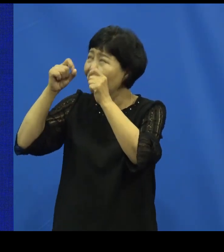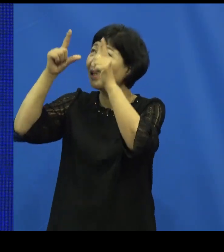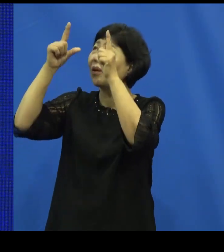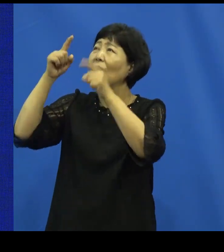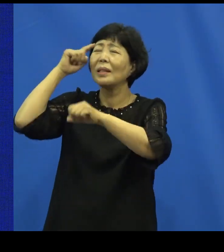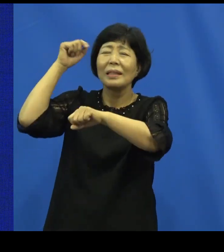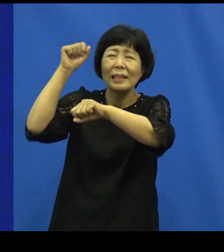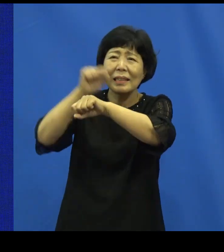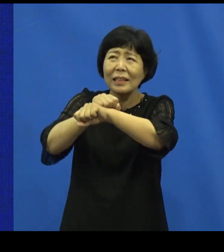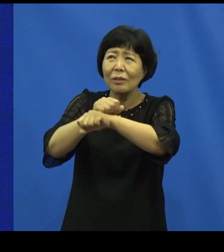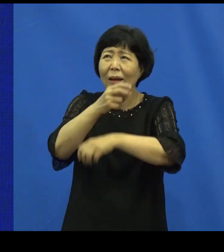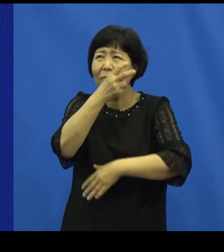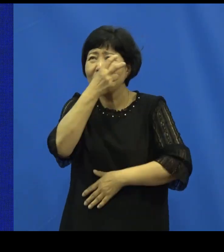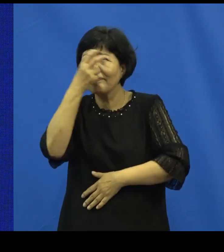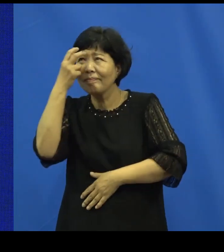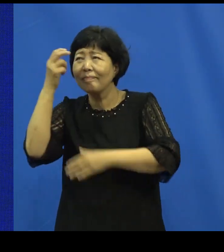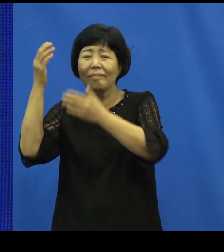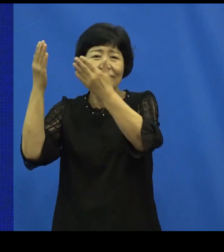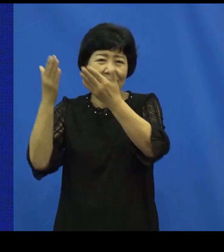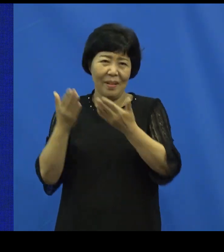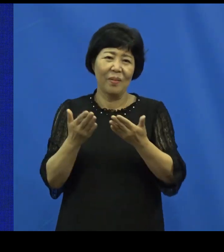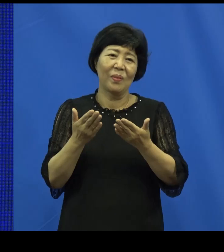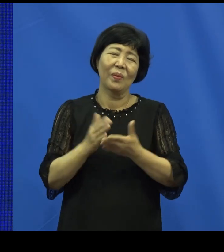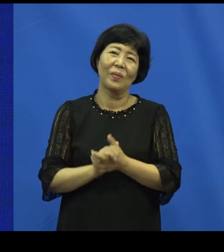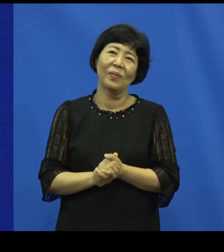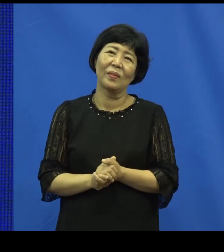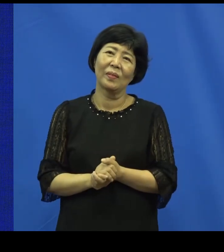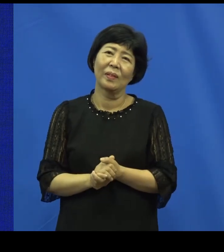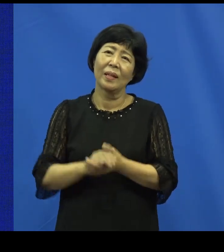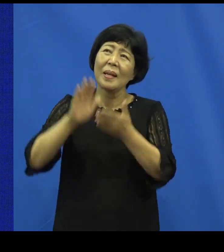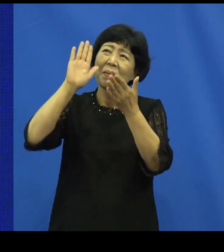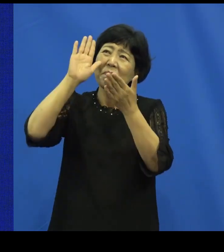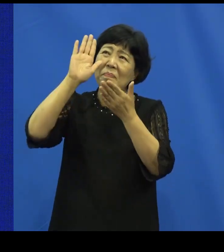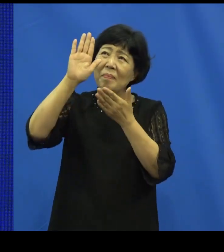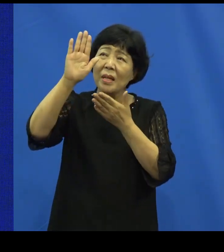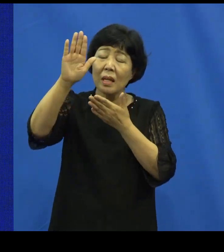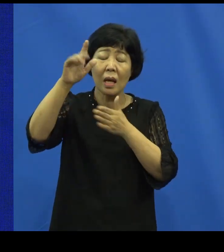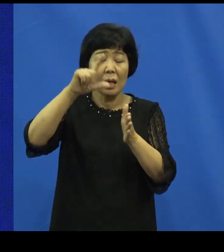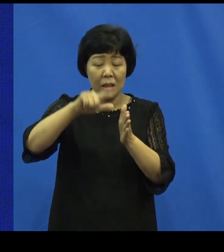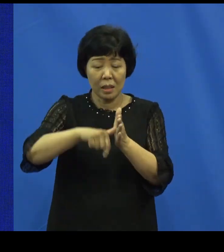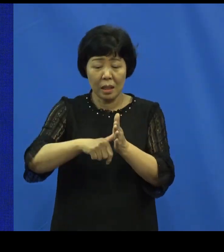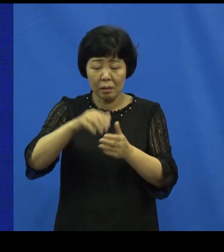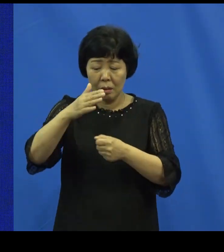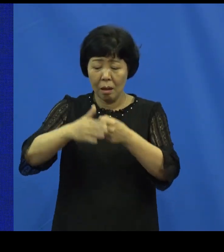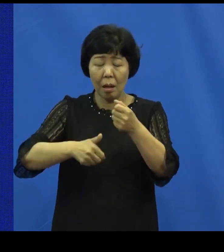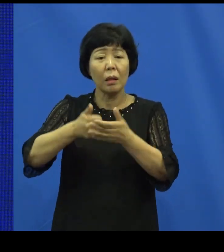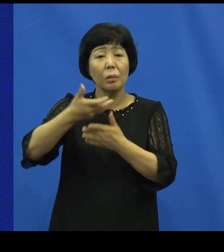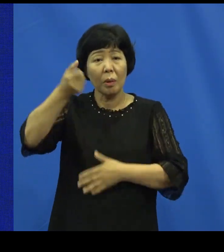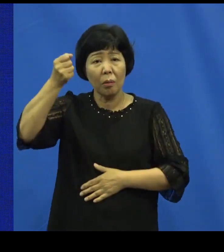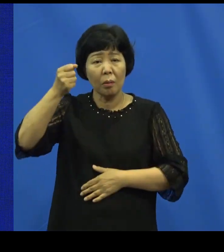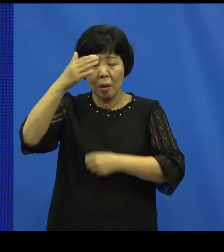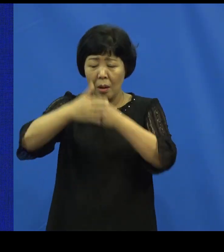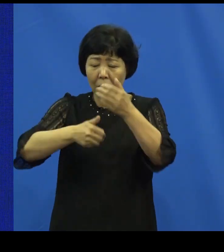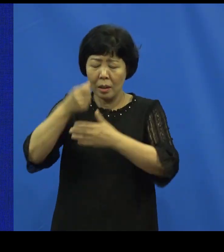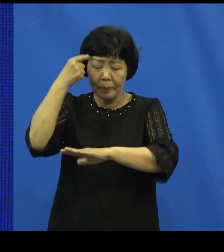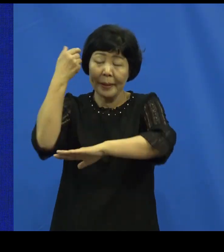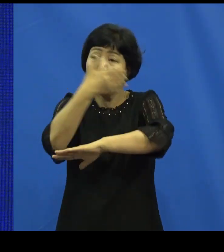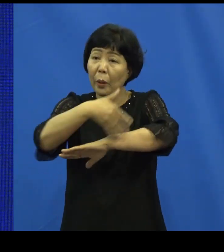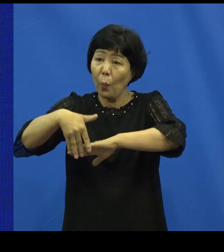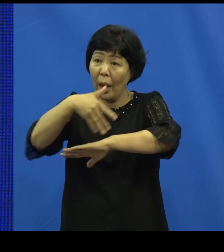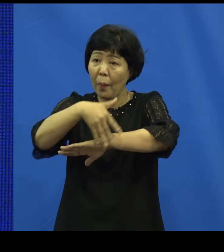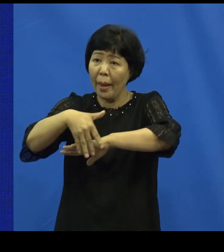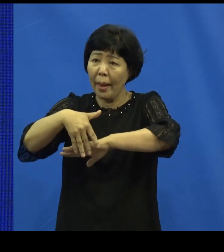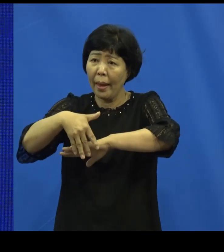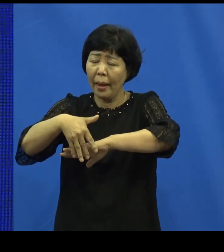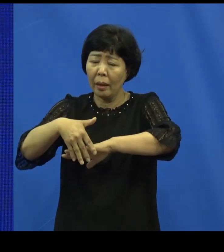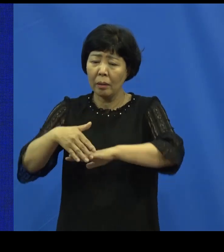지혜와 통찰을 얻을 때, 여러분, 미래의 시간은 하나님의 손에 달려있고 그 하나님의 계획을 하나님의 백성에게